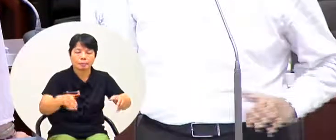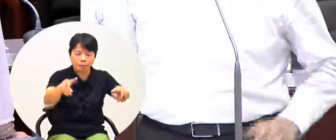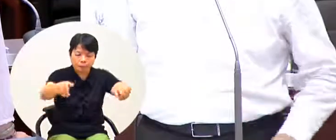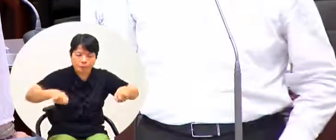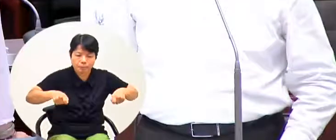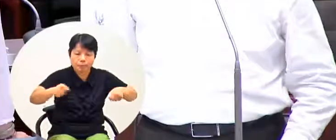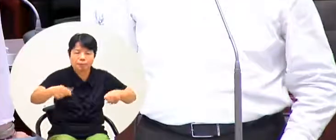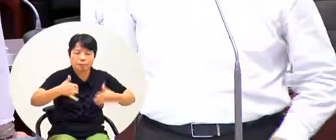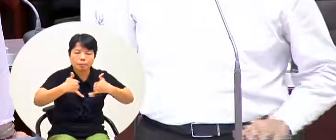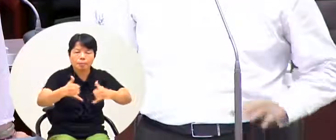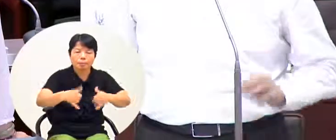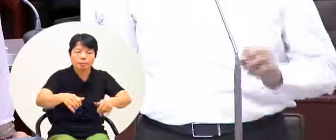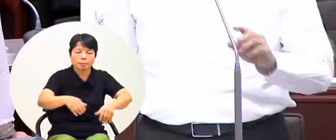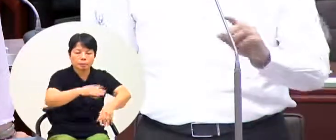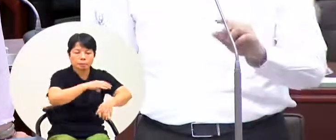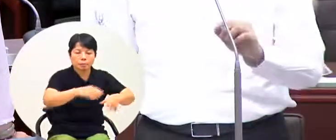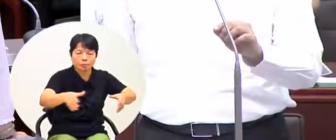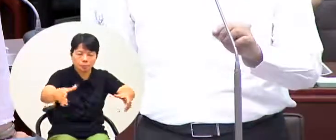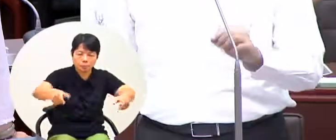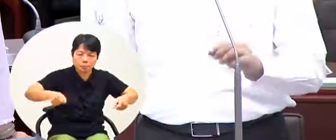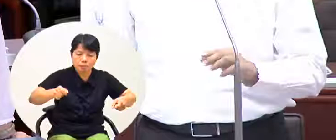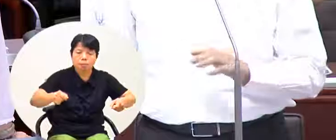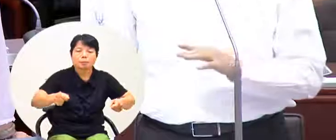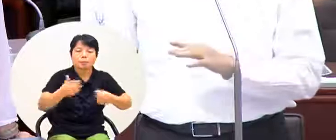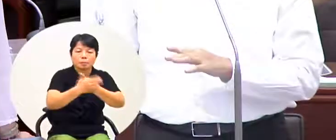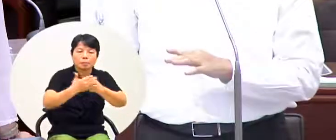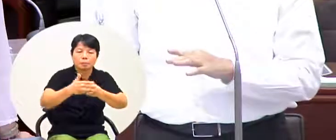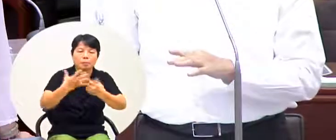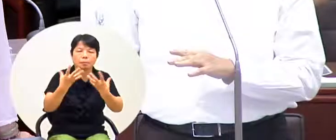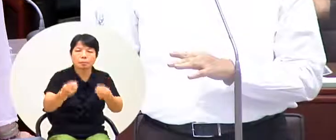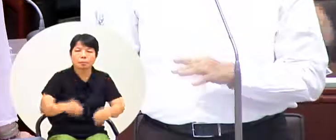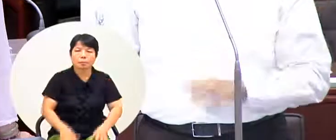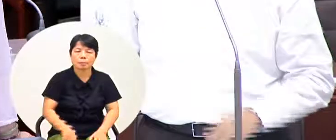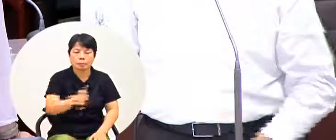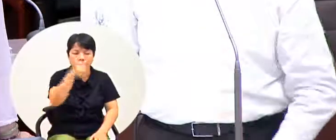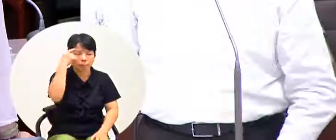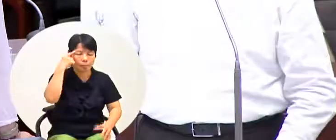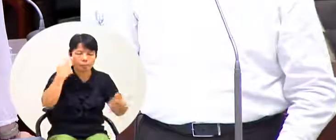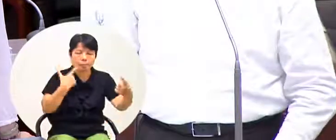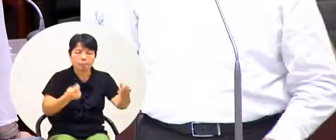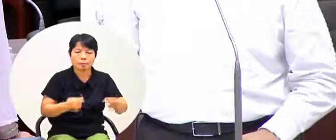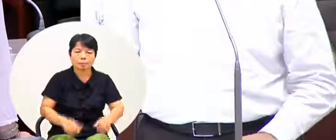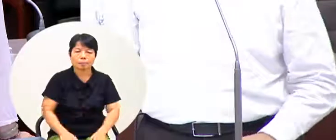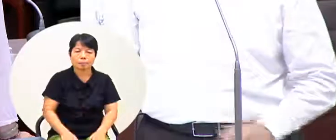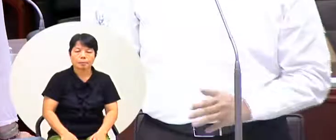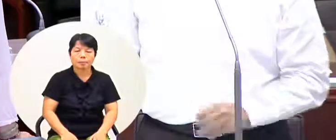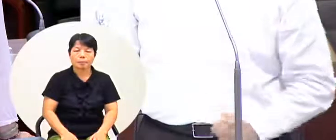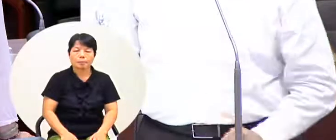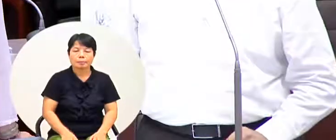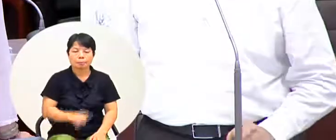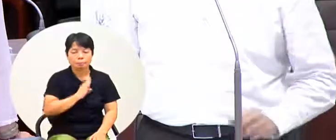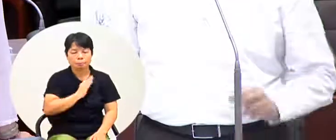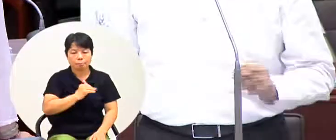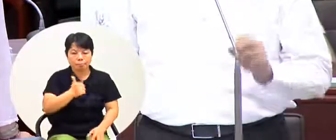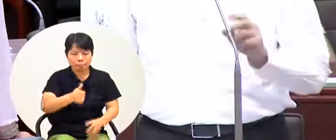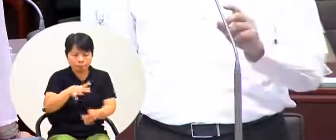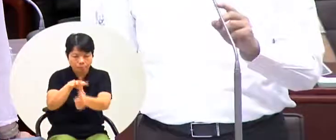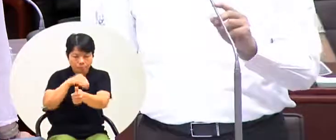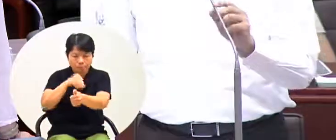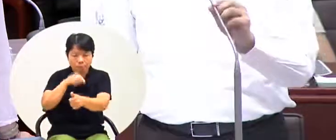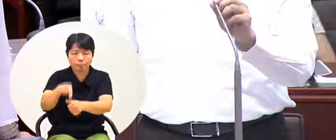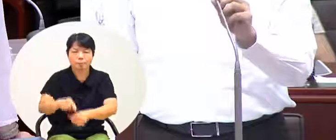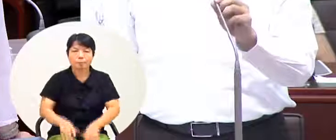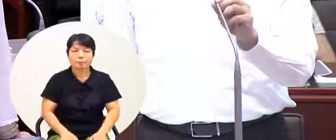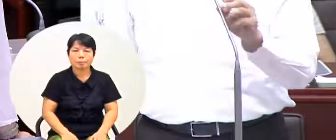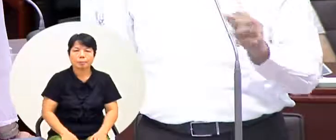整个的思维可能大家的不一样。当然，好的，我们要去学习它。好的，我们也要去坚持它。